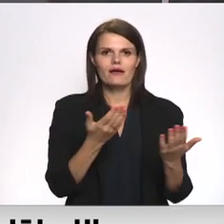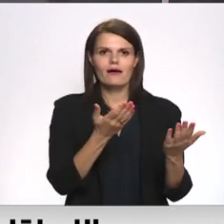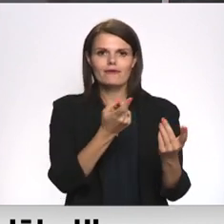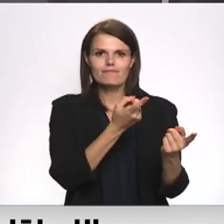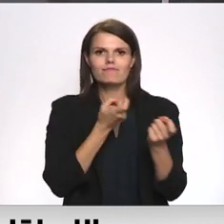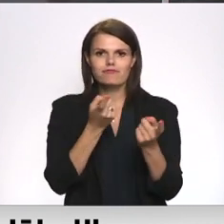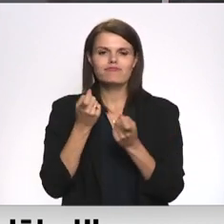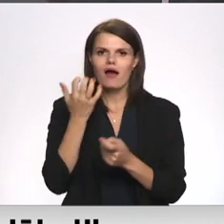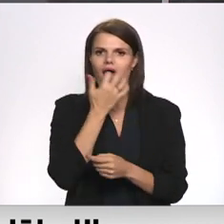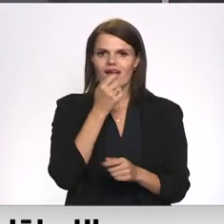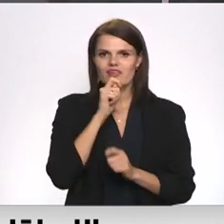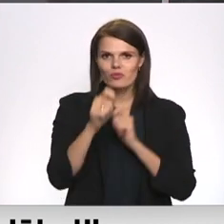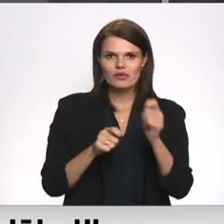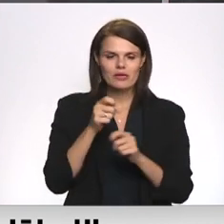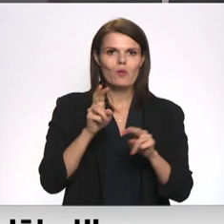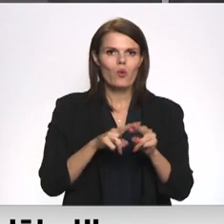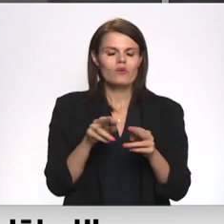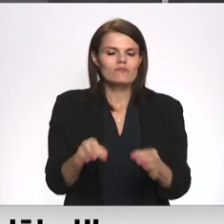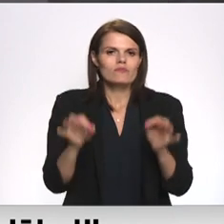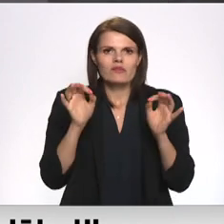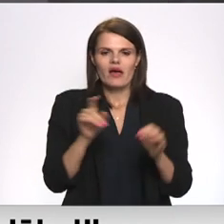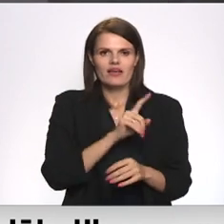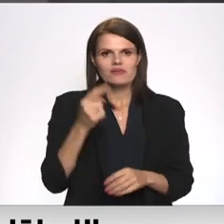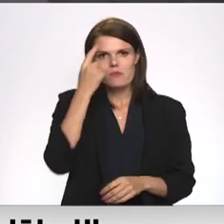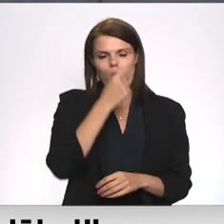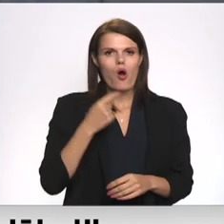ziedojumus, turklāt neatsverams esot morālais gandarījums.